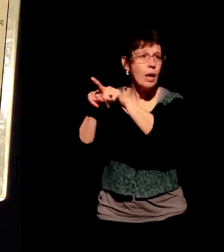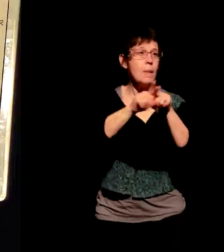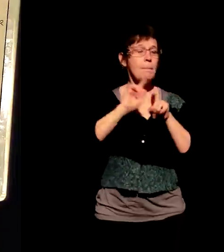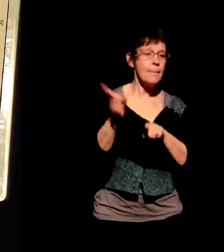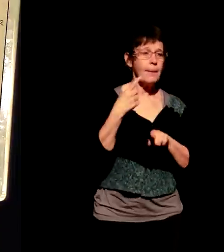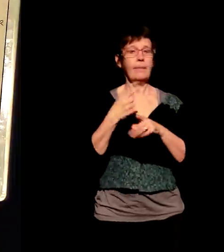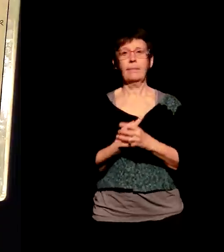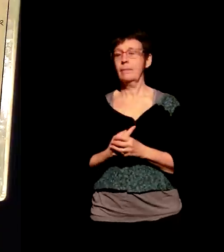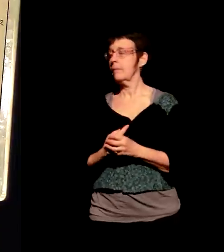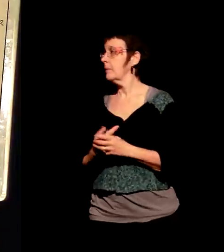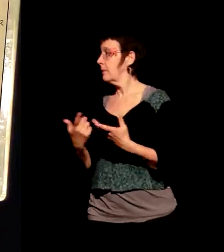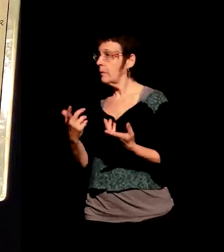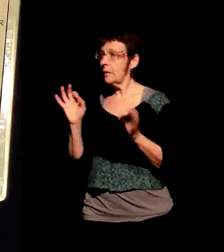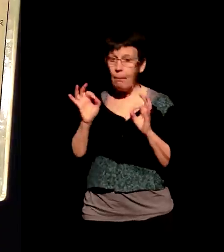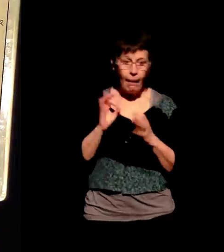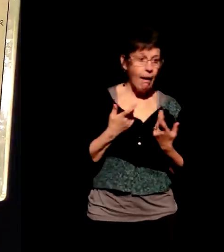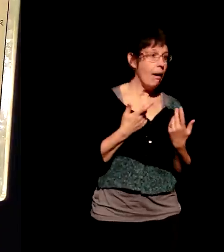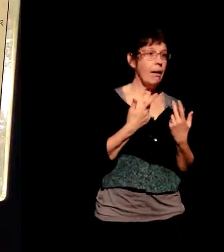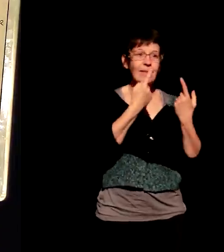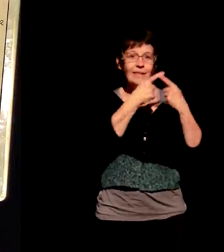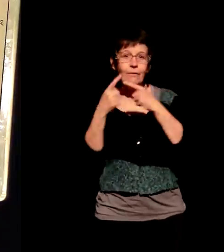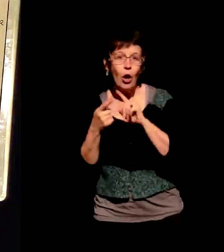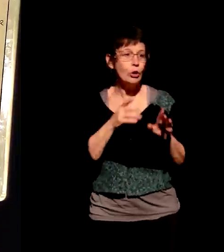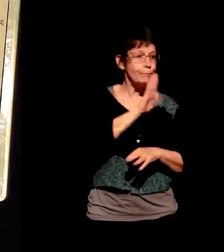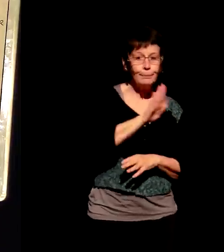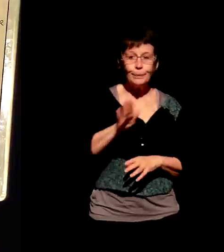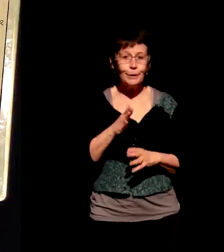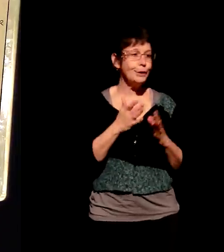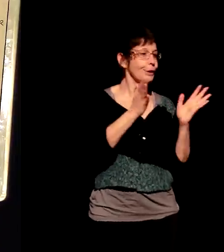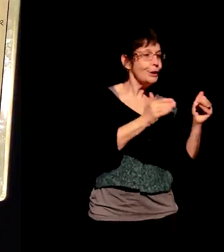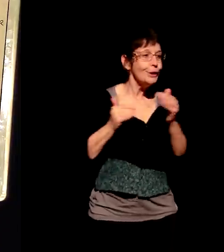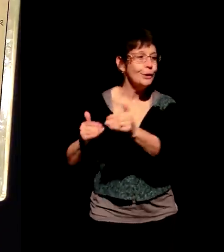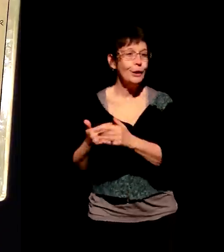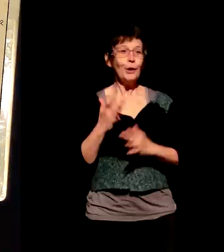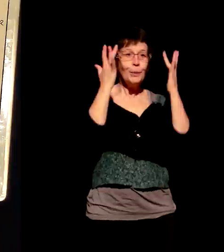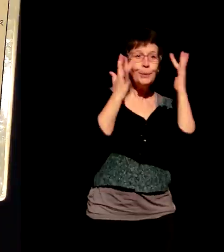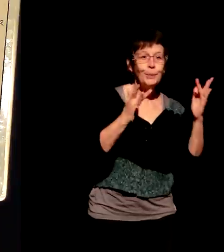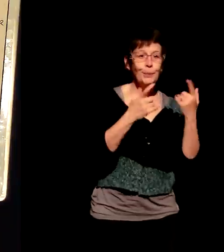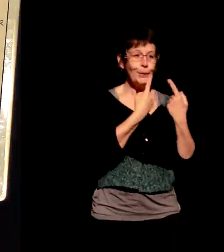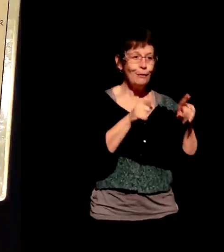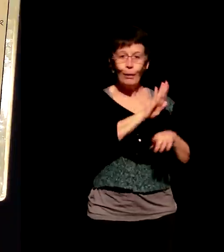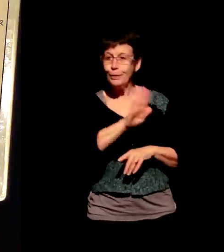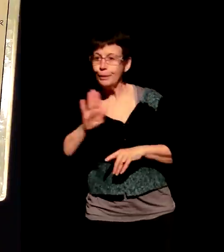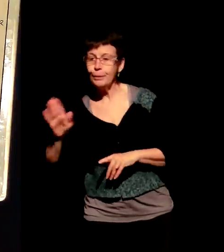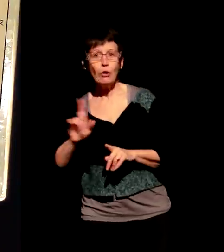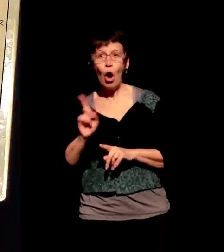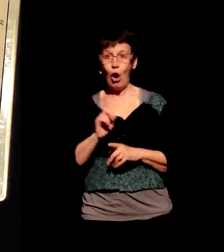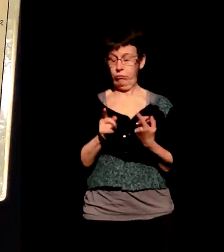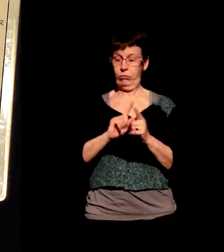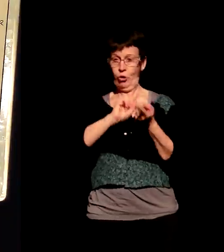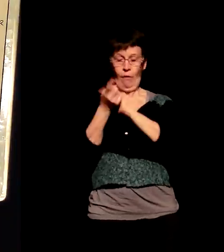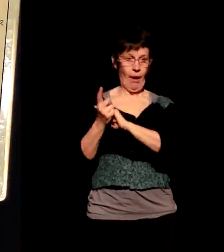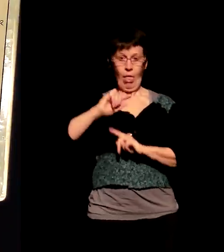différence de classe, de culture, de passion, individuelle, non, non. On va les regarder hein, en général,